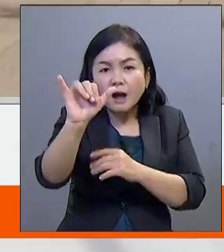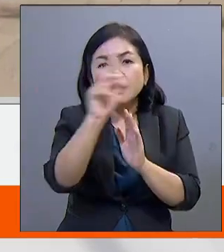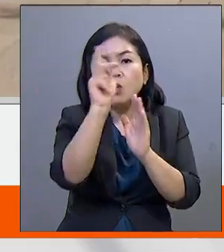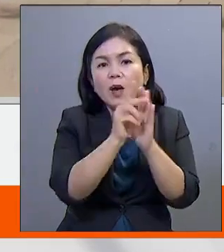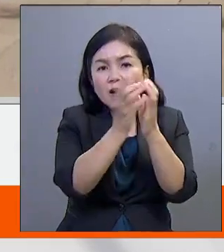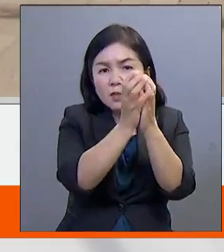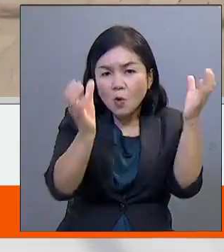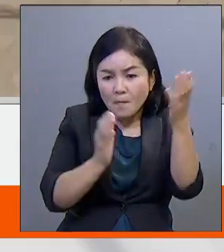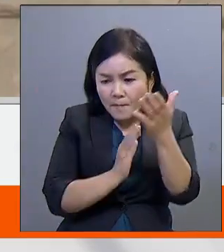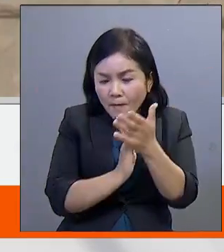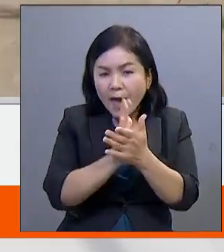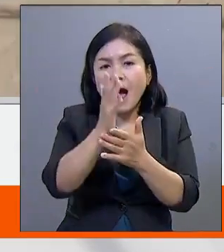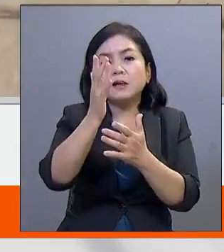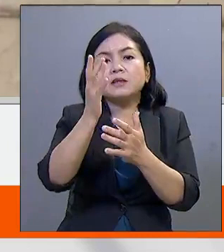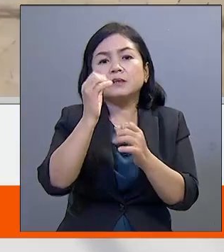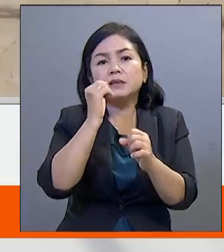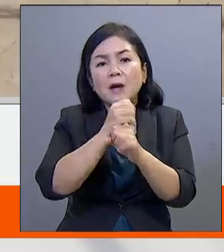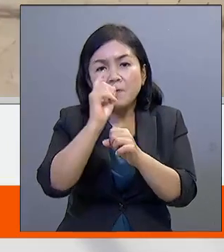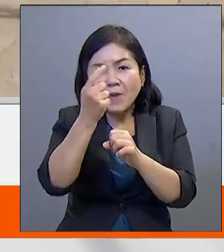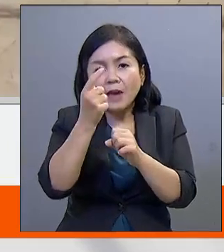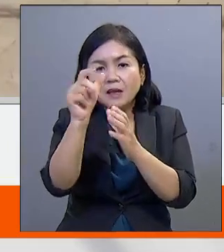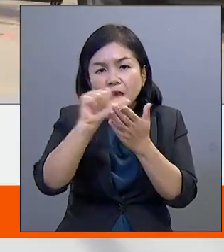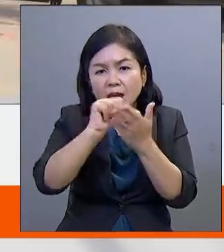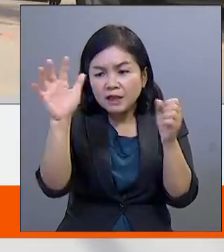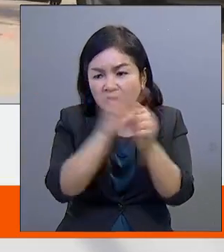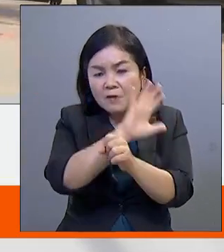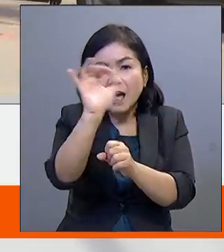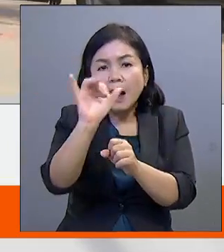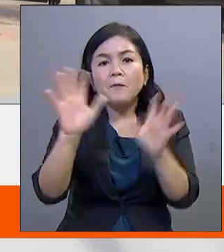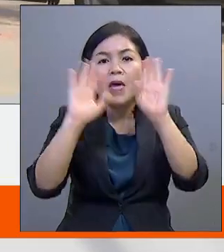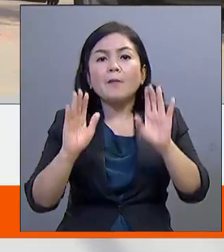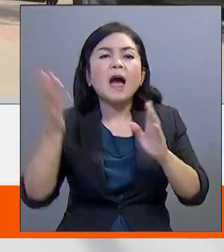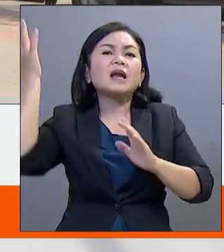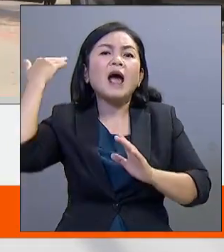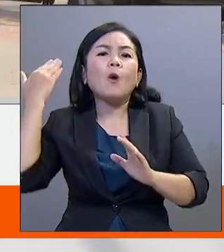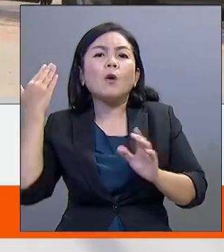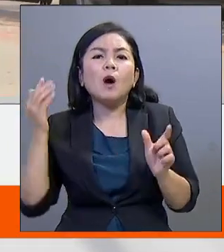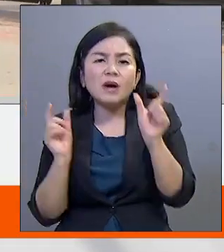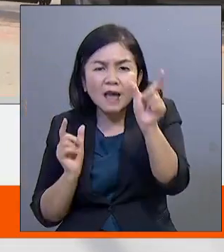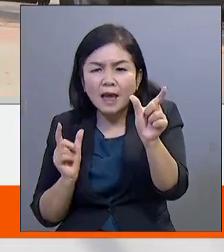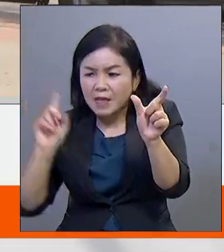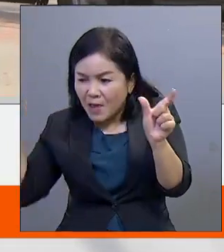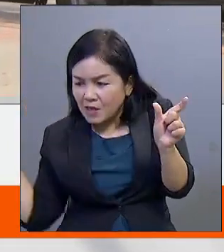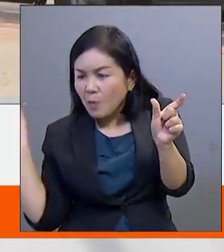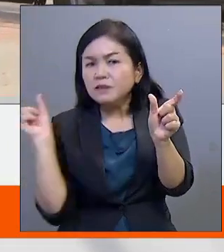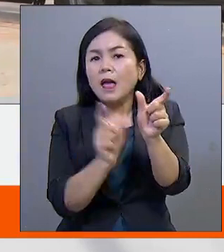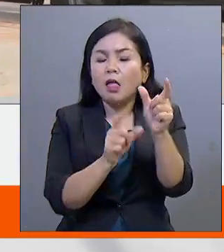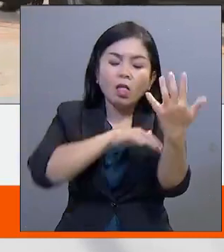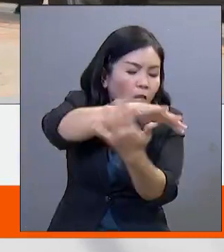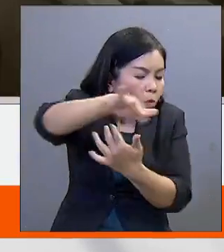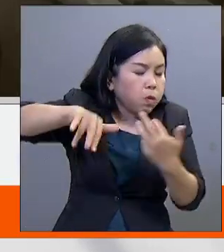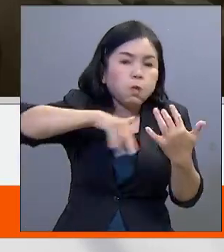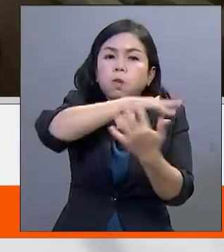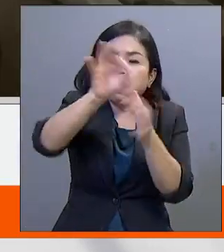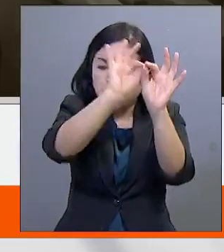มารถผ่านกประบบใหม่ได้มันกลายเปลผสมปหววางระบบ thrilledกัปบบให่ มันโปรรตเทล